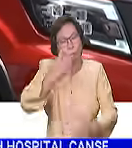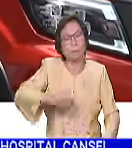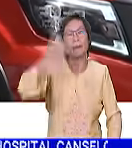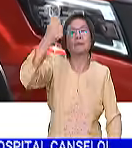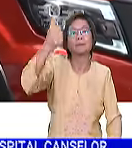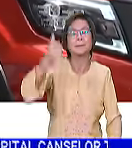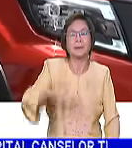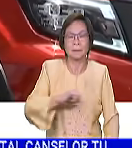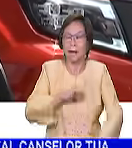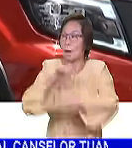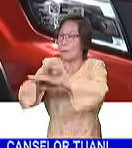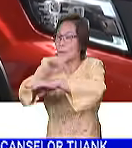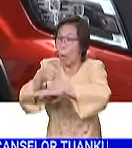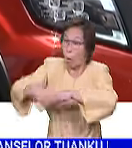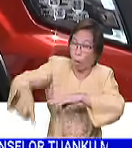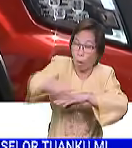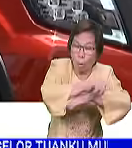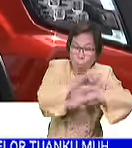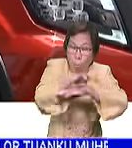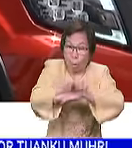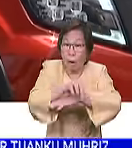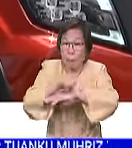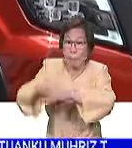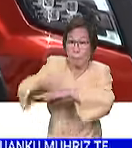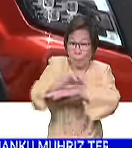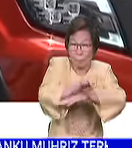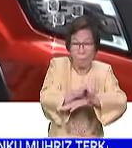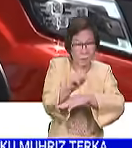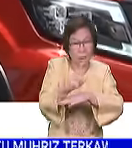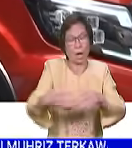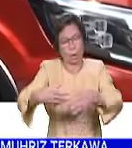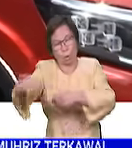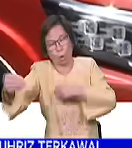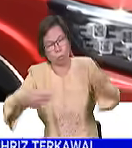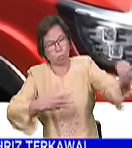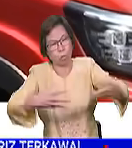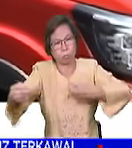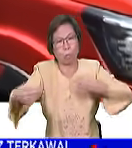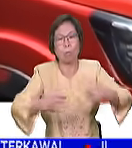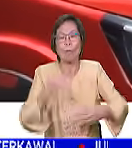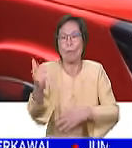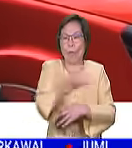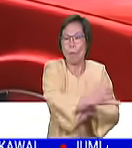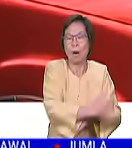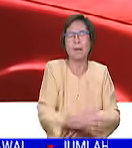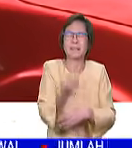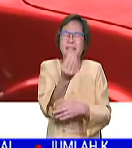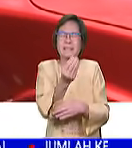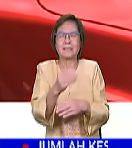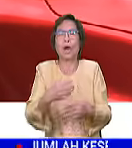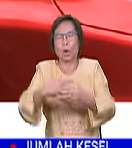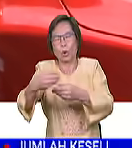terbaik. Jadi saya nasihatkan pada orang ramai supaya tidak ada pergerakan ataupun pergerakan yang sangat minimal